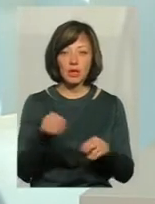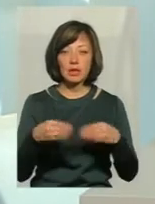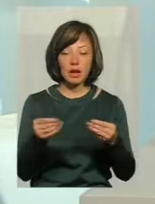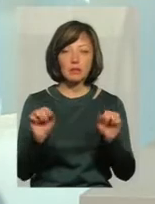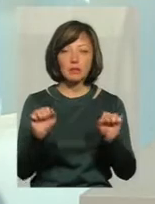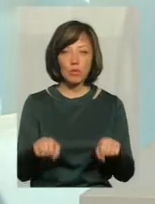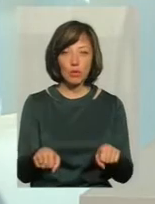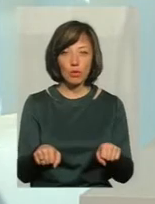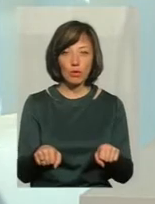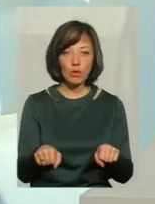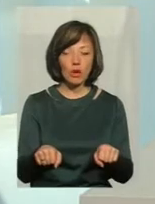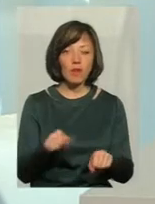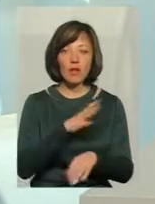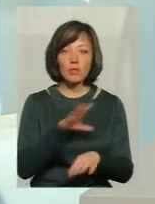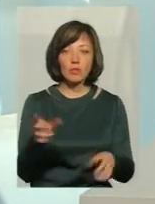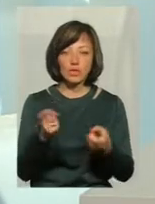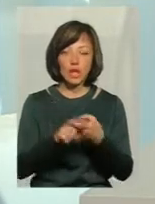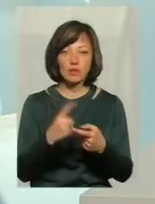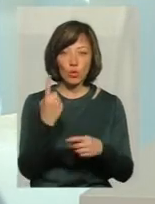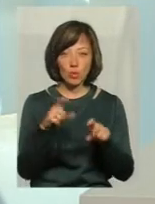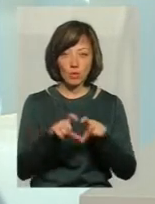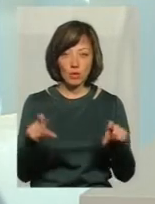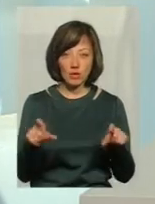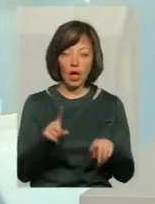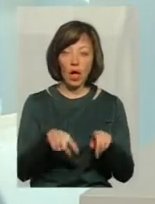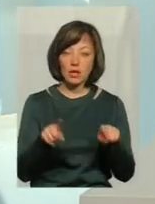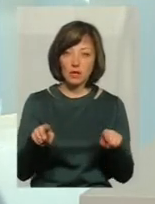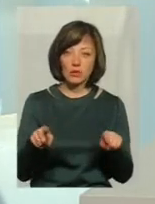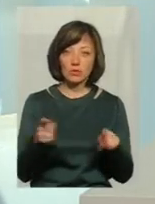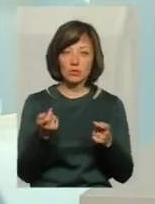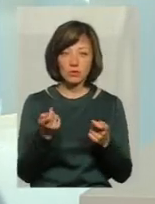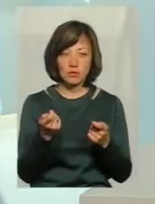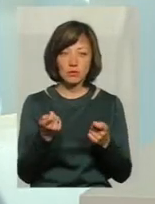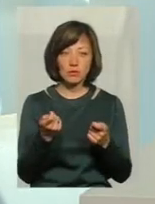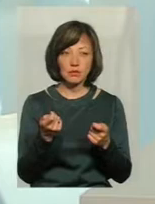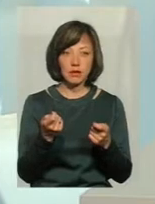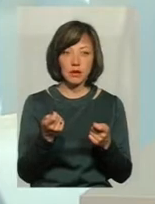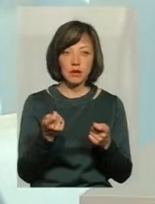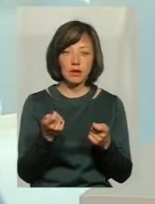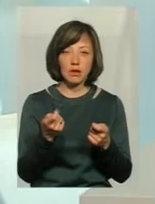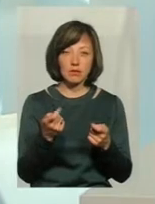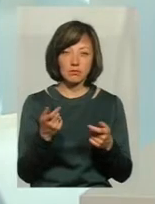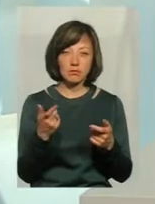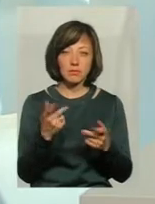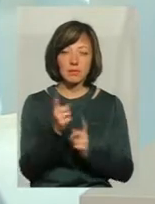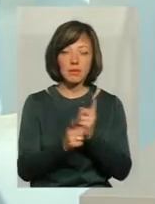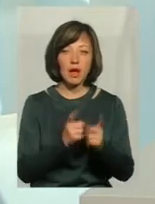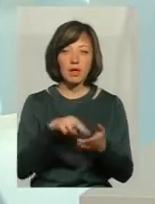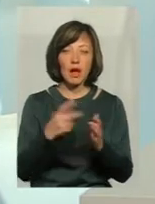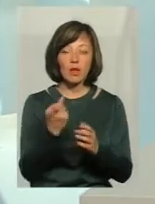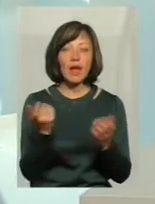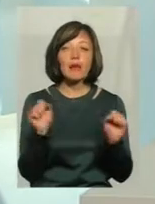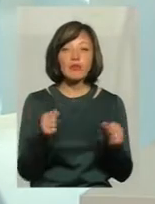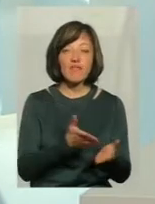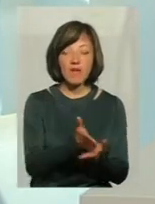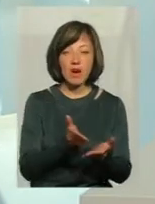змогу не бути залежним від одного об'єкту, а дещо диверсифіковувати економіку. І які б можуть бути варіанти? Навіть